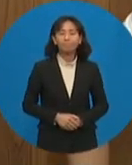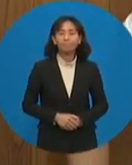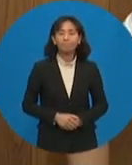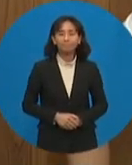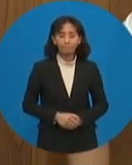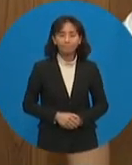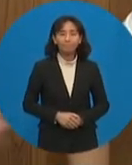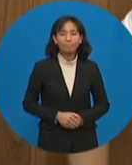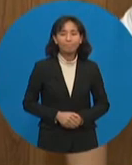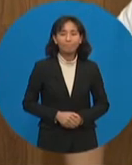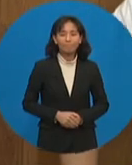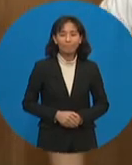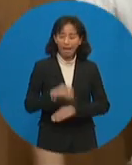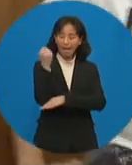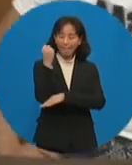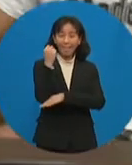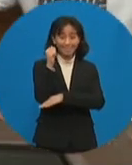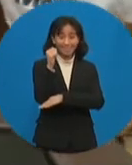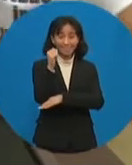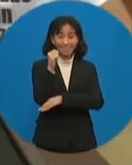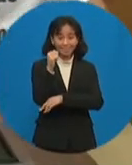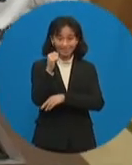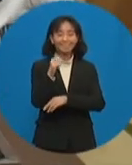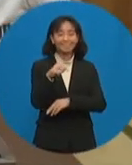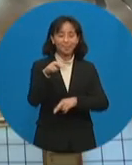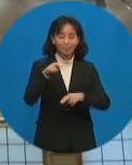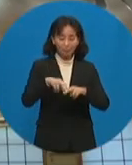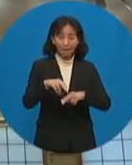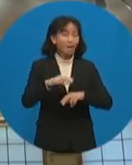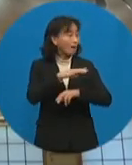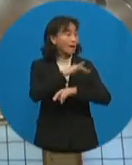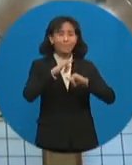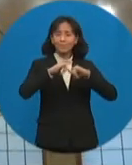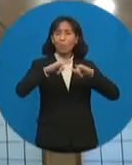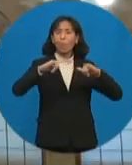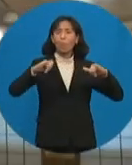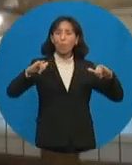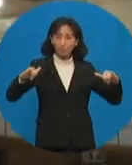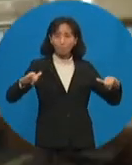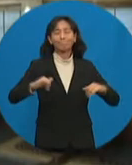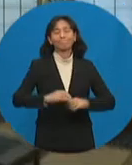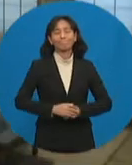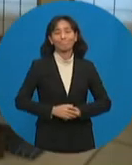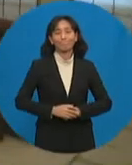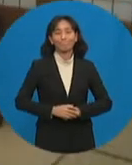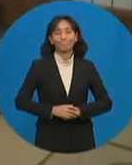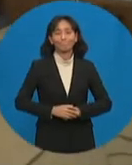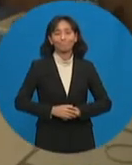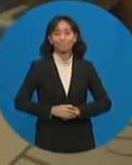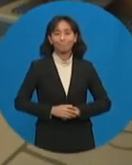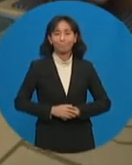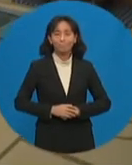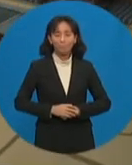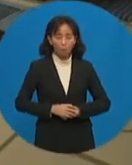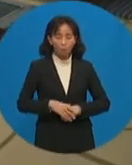さて中のお座敷に案内していただきました。とっても広い空間が広がっています。でこちらのお店、はい、ア